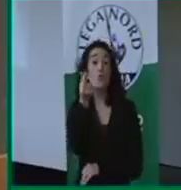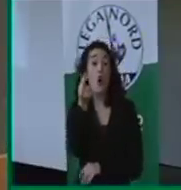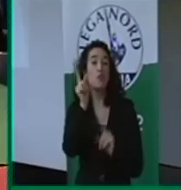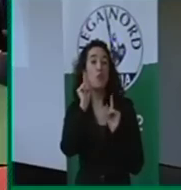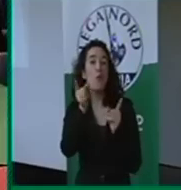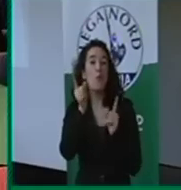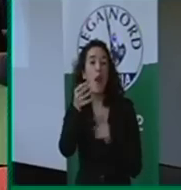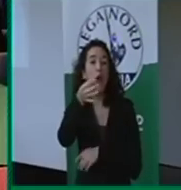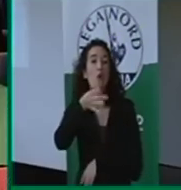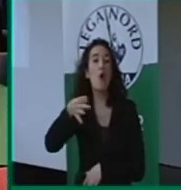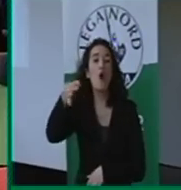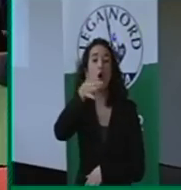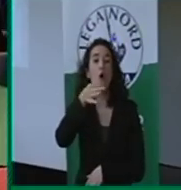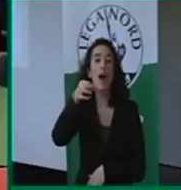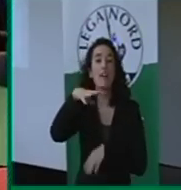hanno